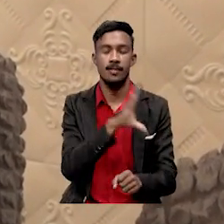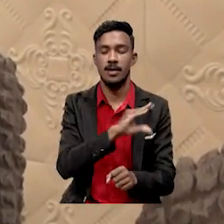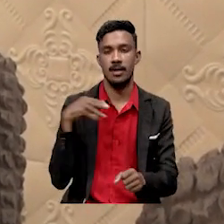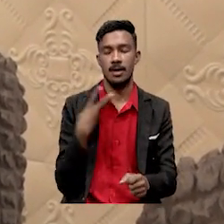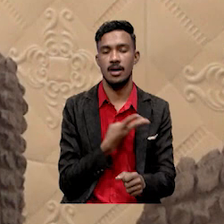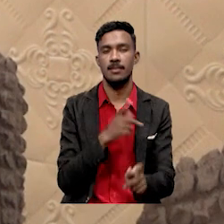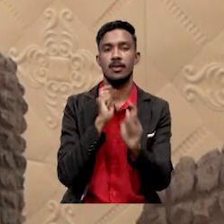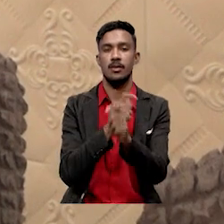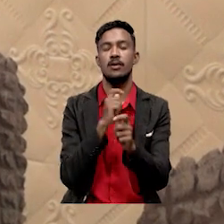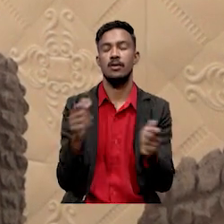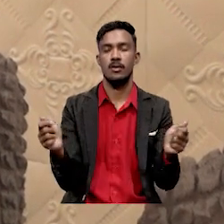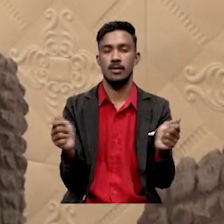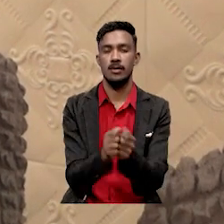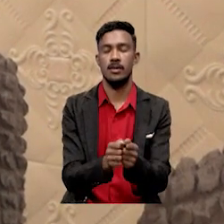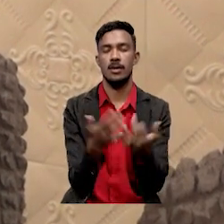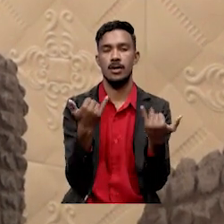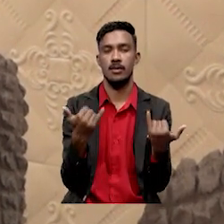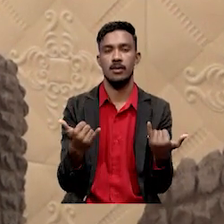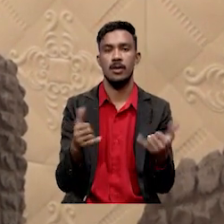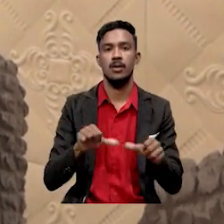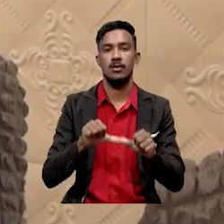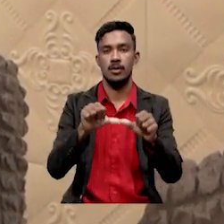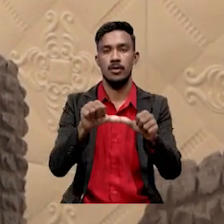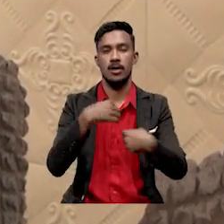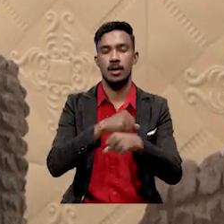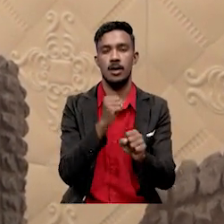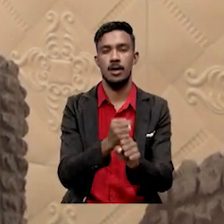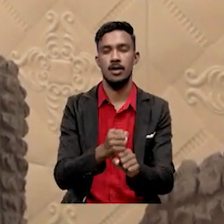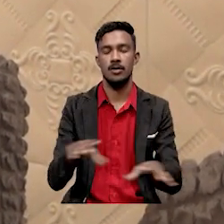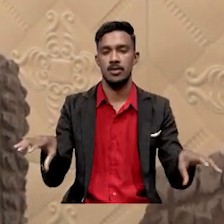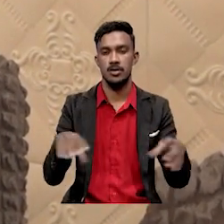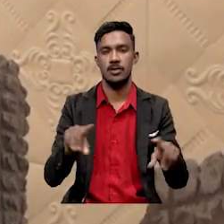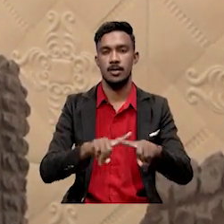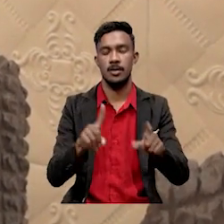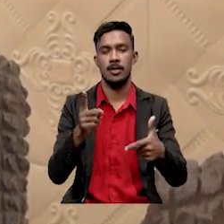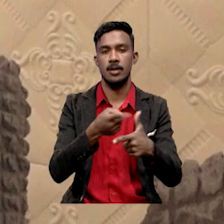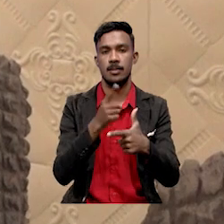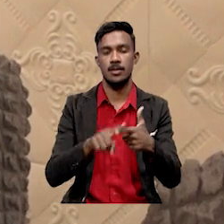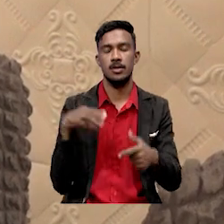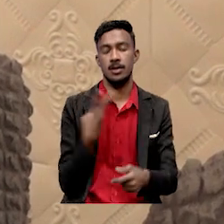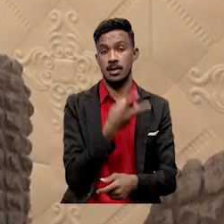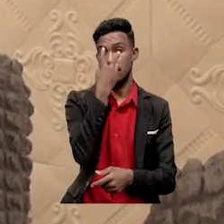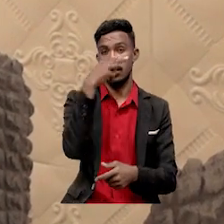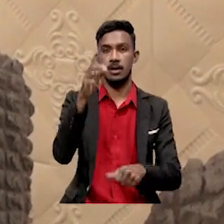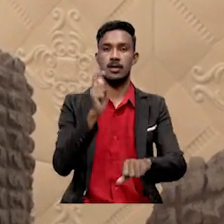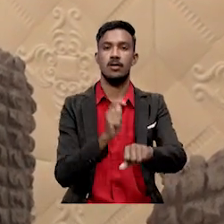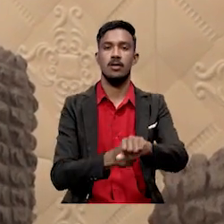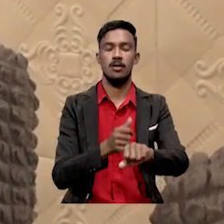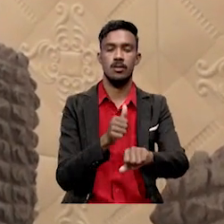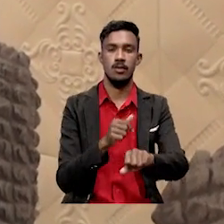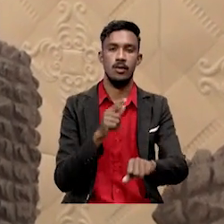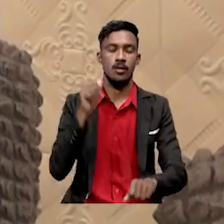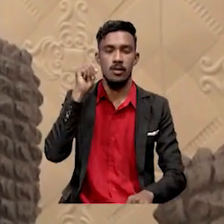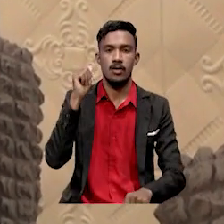ho kunisang dane maka gora dadang se kontinua halo la servisu. Mebe depois ita haretok loro inda ruang maka udang bot